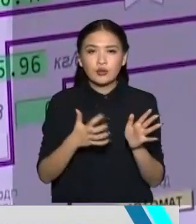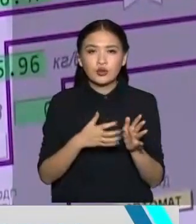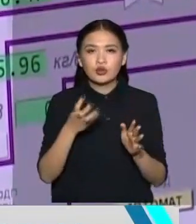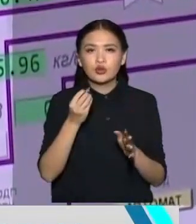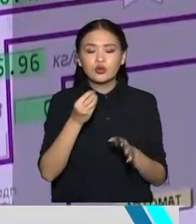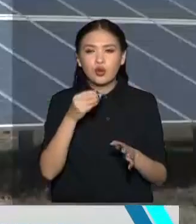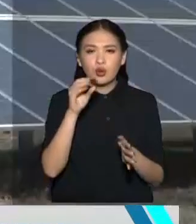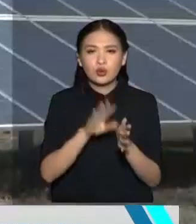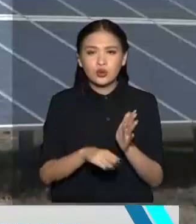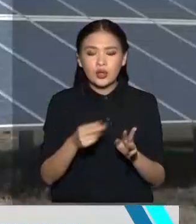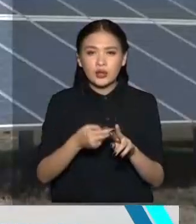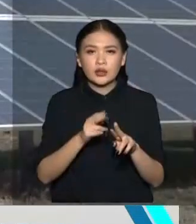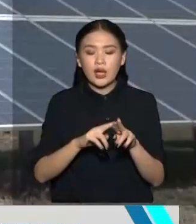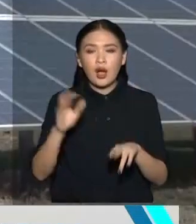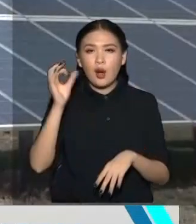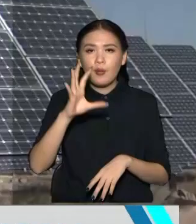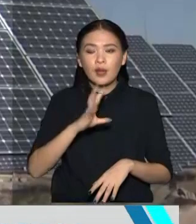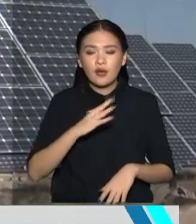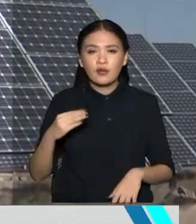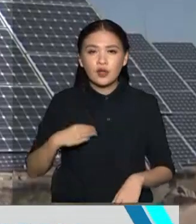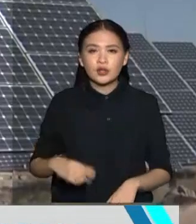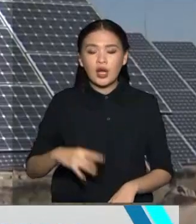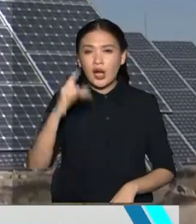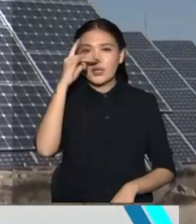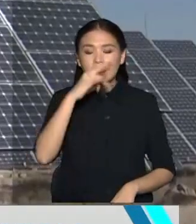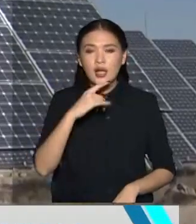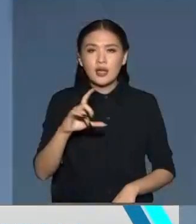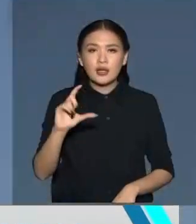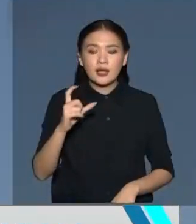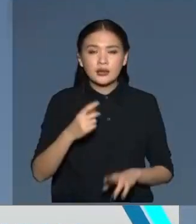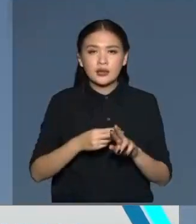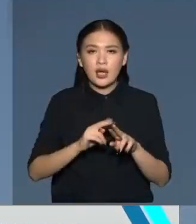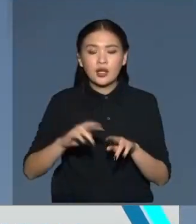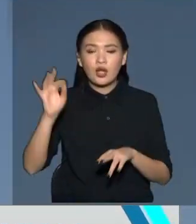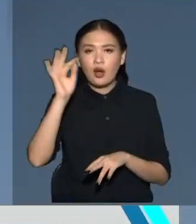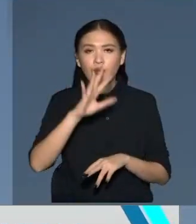ортақ мәселе болып тұр. Бұл ретте француздарды Қазақстанда энергетика секторында жүзеге